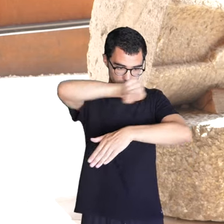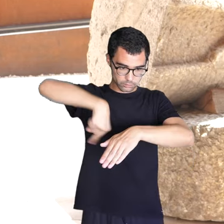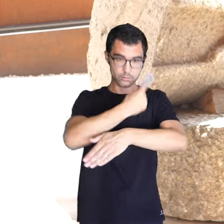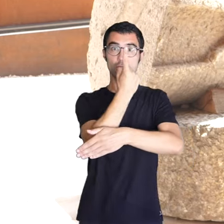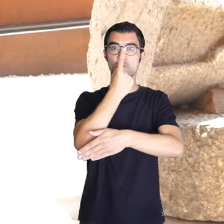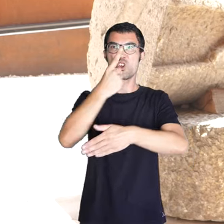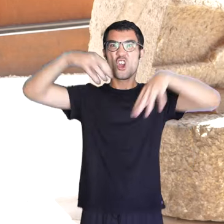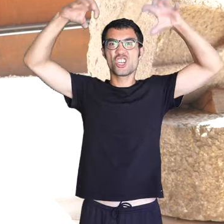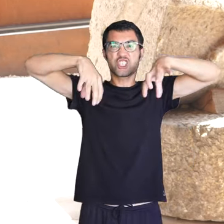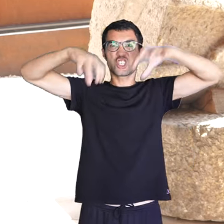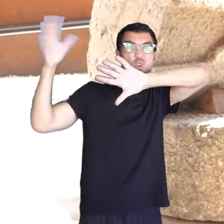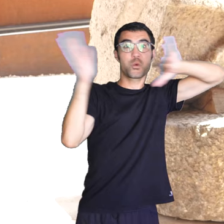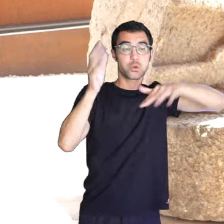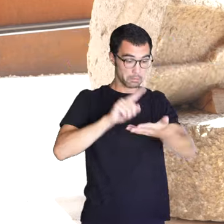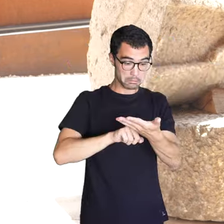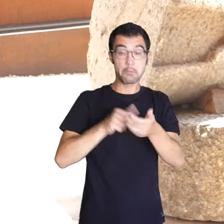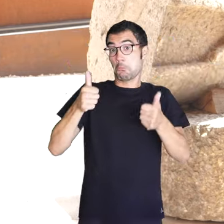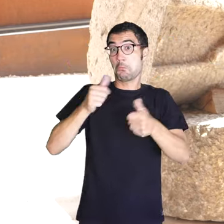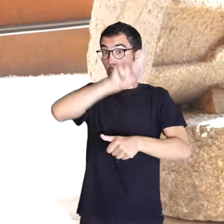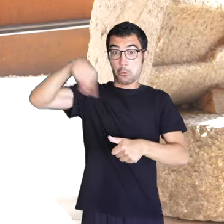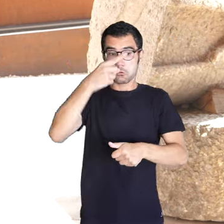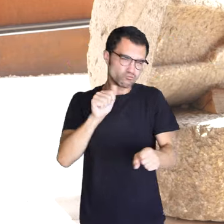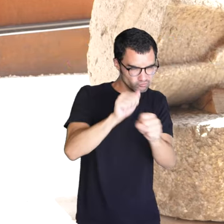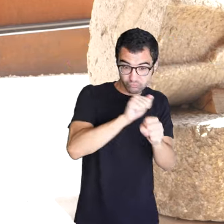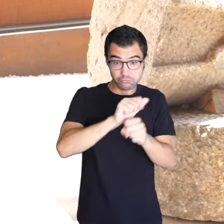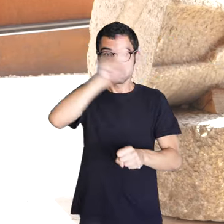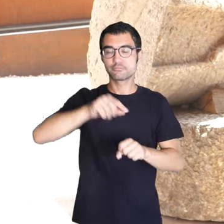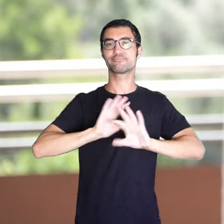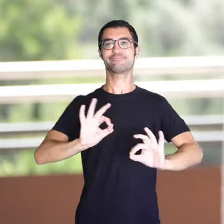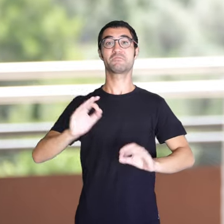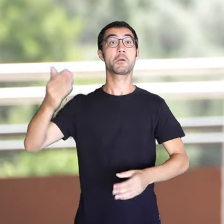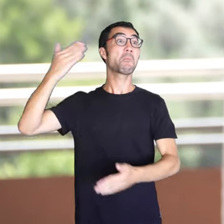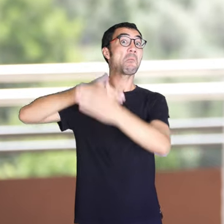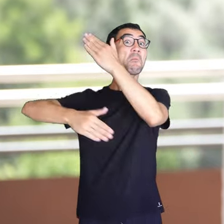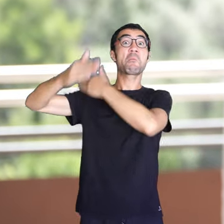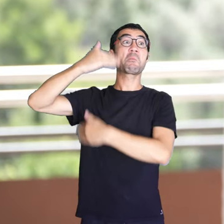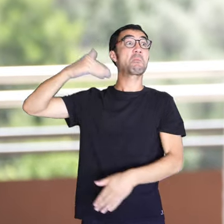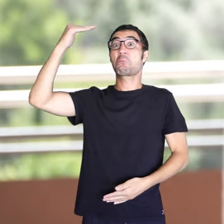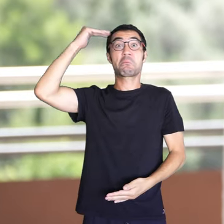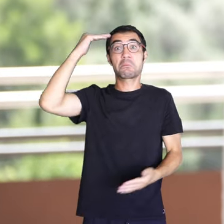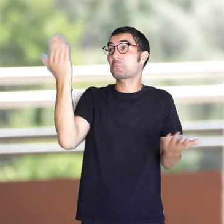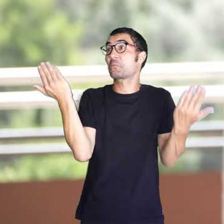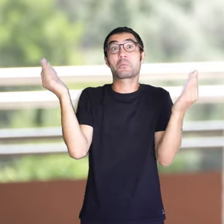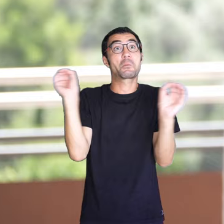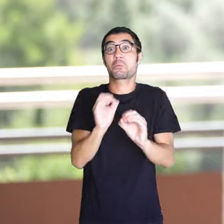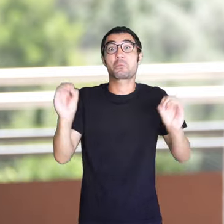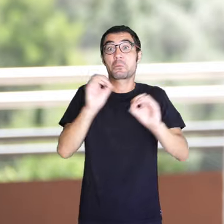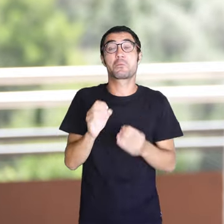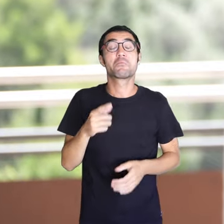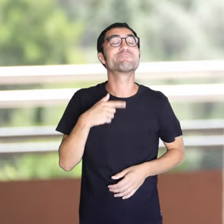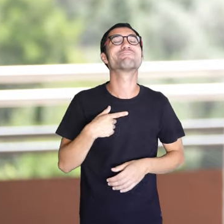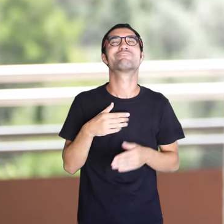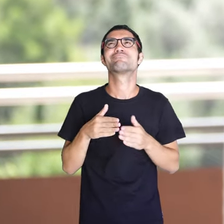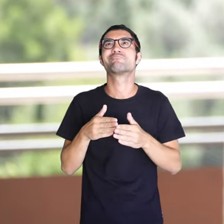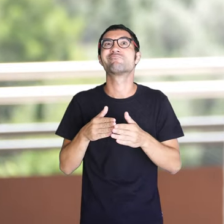fer aquestes coses. Antes no ho sabies, en això. Un tros de la costa, sobre el